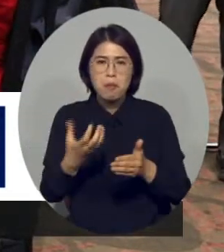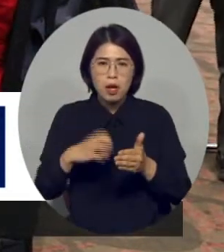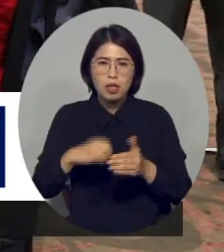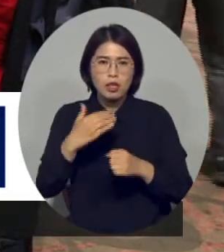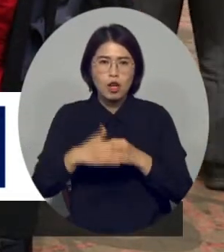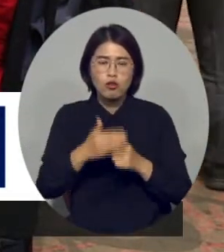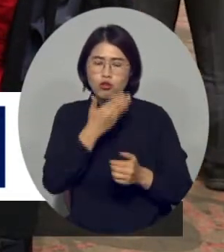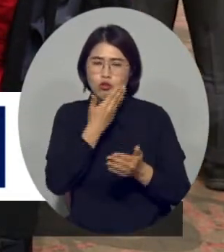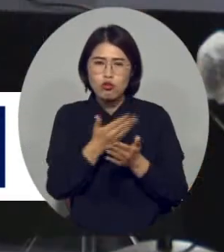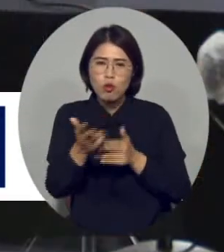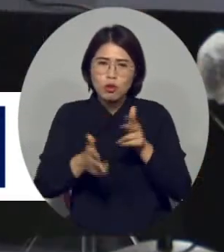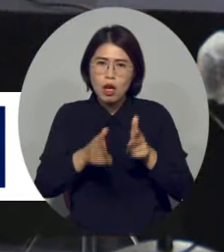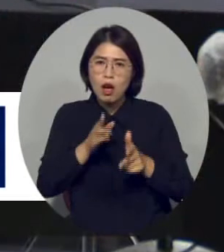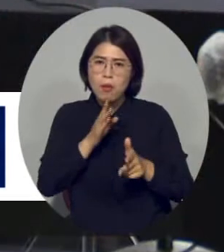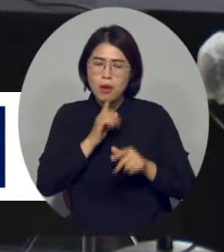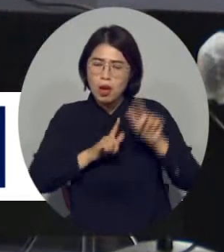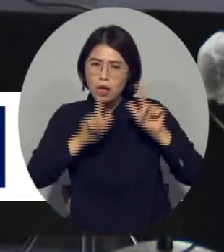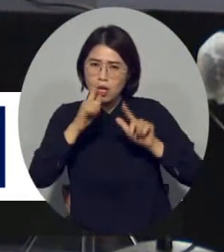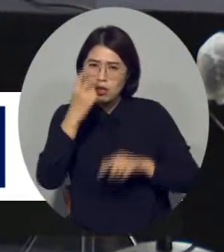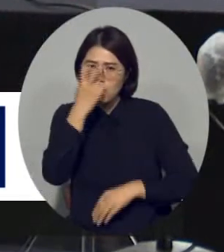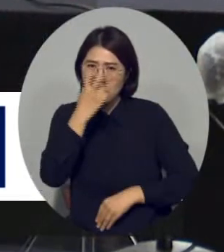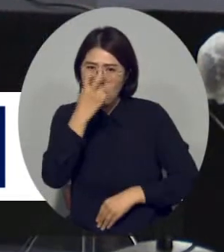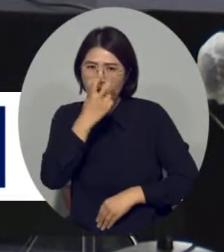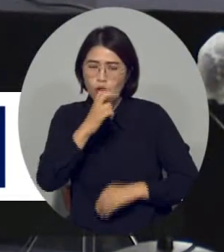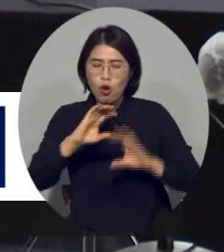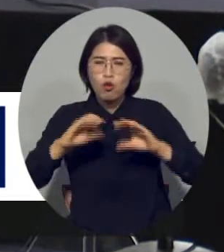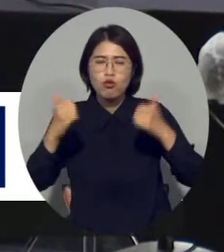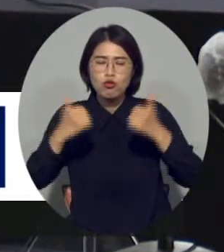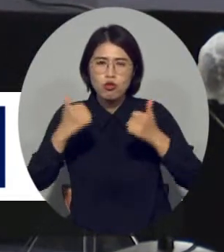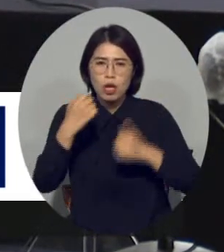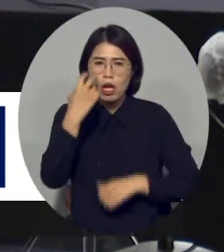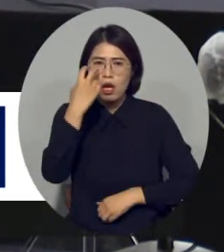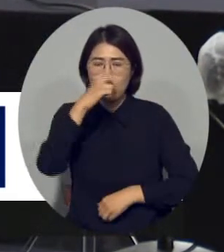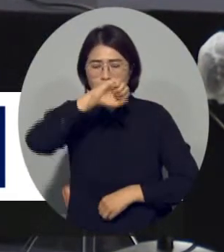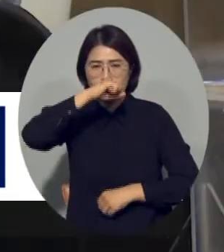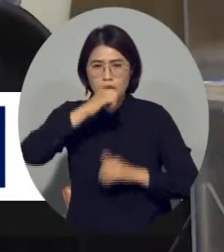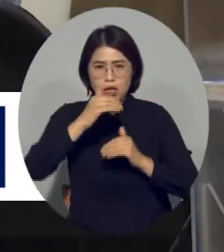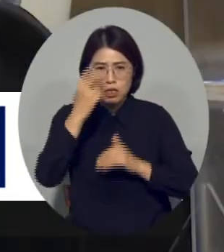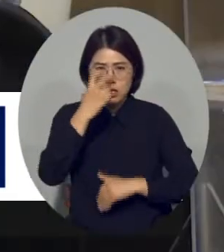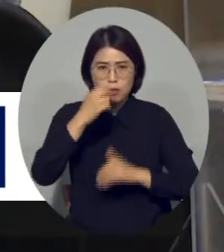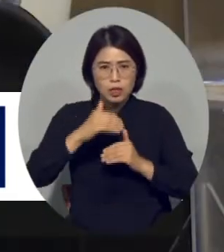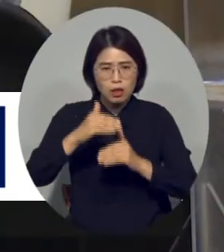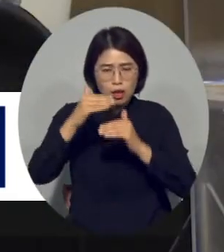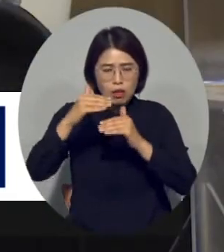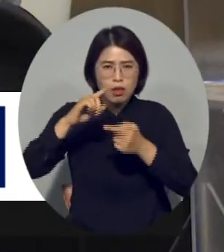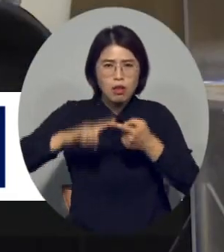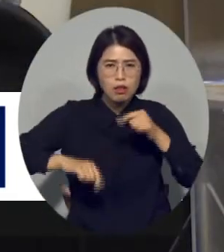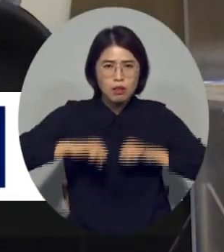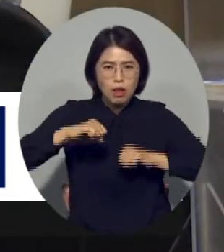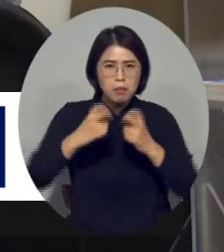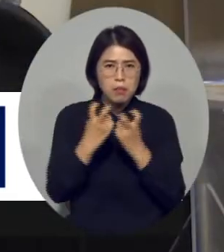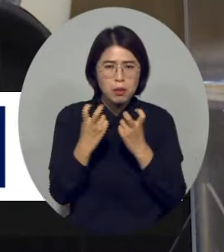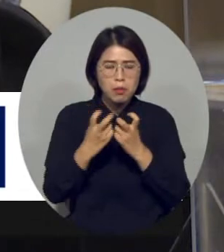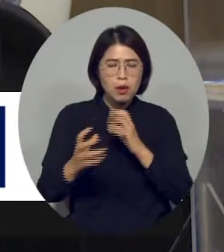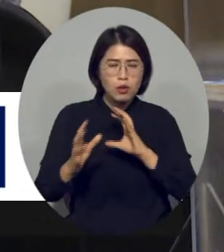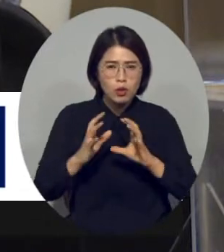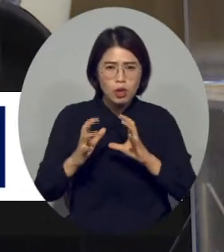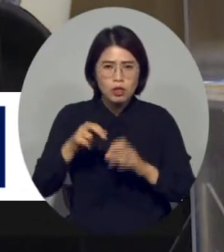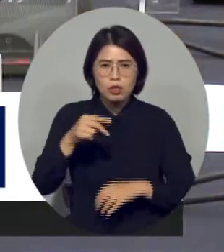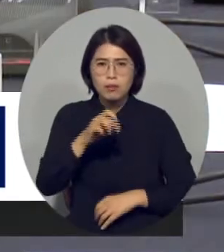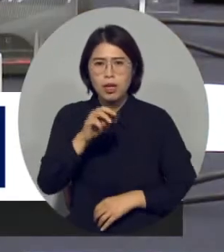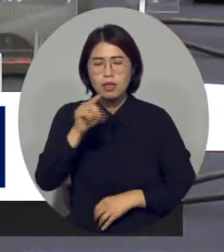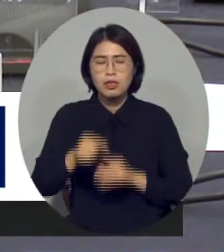주요 사업 현황을 살피고 국회 예산심의 단계에서의 대응전략을 논의합니다 대구시는 재난 스마트 시티